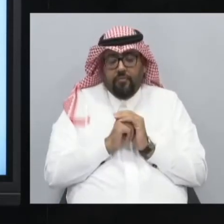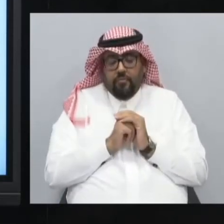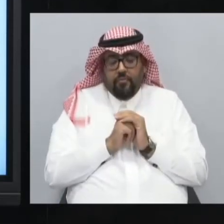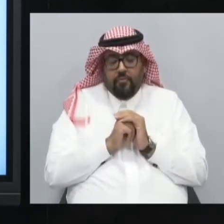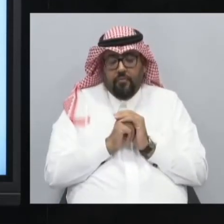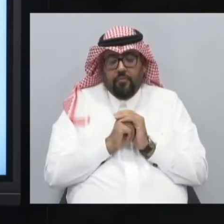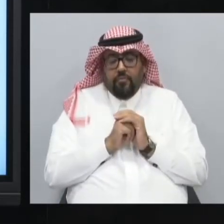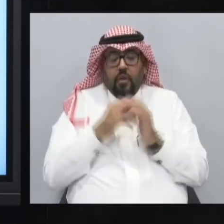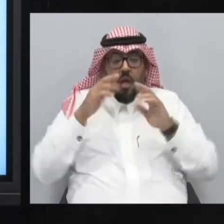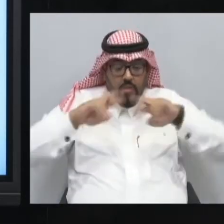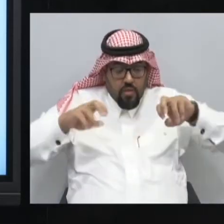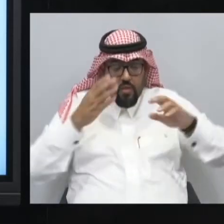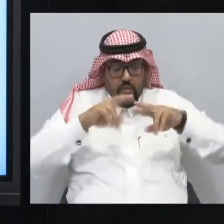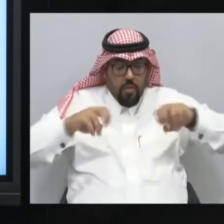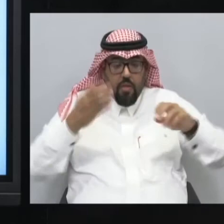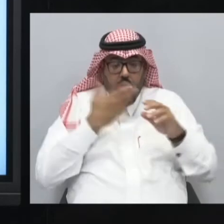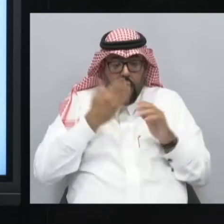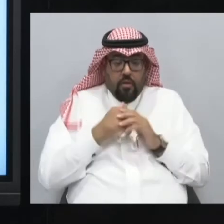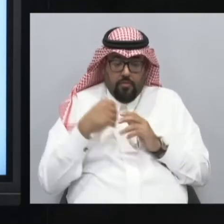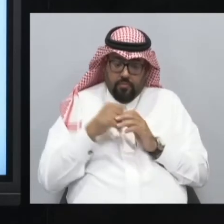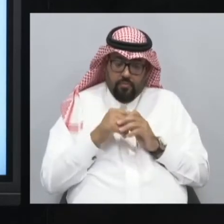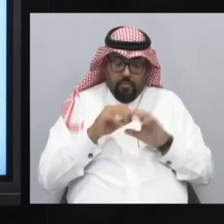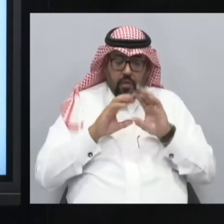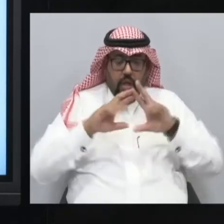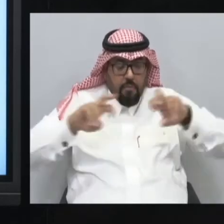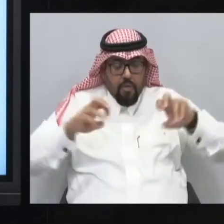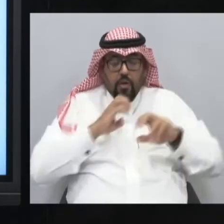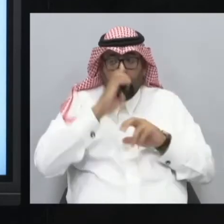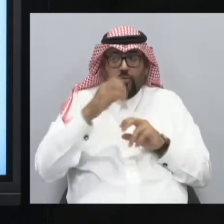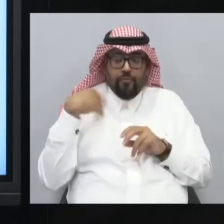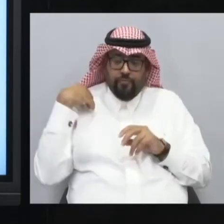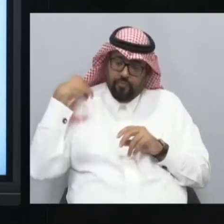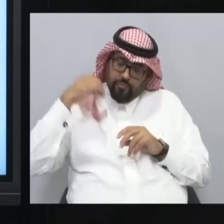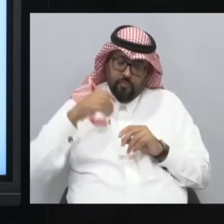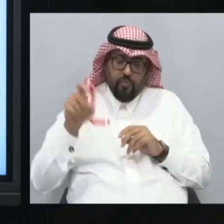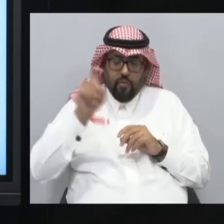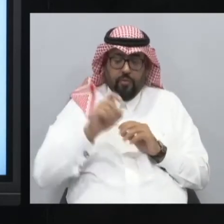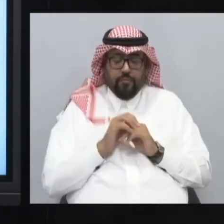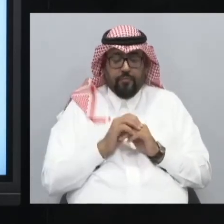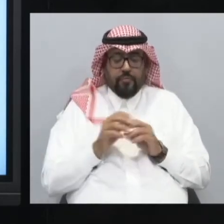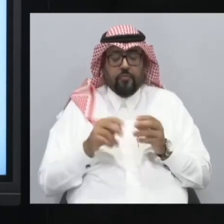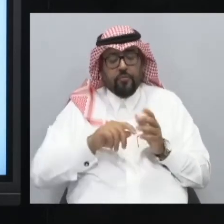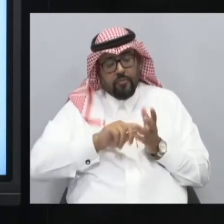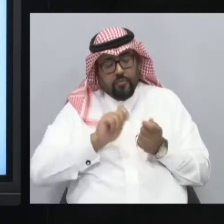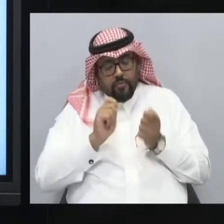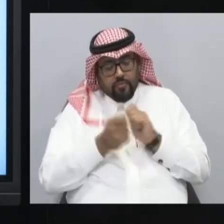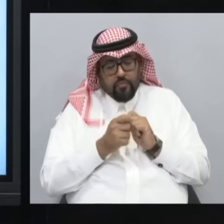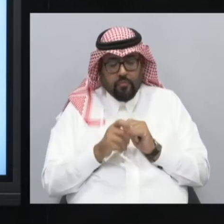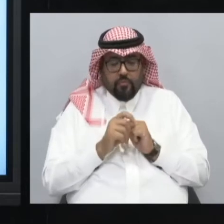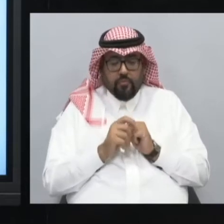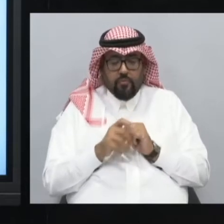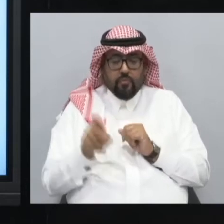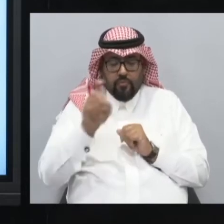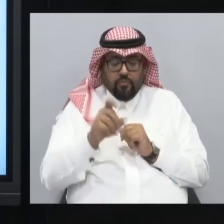القراءة. فأنت وأنت تقرأ تبحث عن إجابة للسؤال الذي وضعته، وقد تعدل وأنت تقرأ السؤال، لذلك هنا يكتب